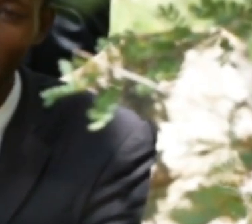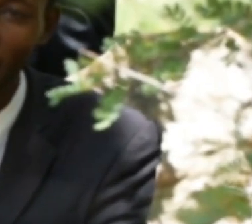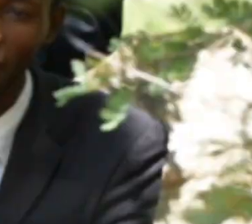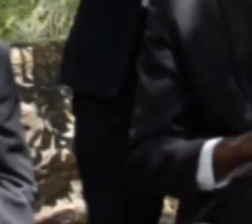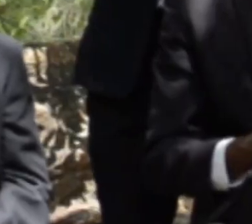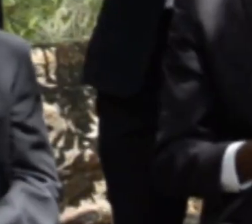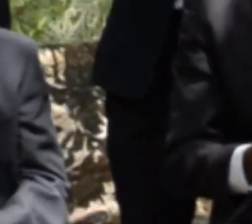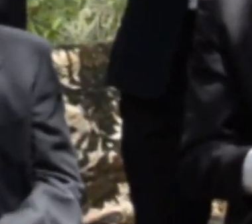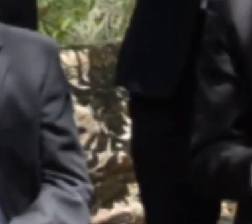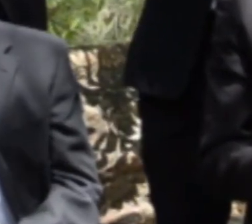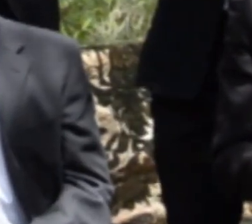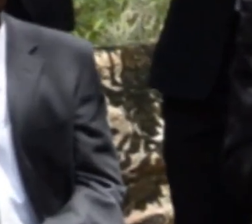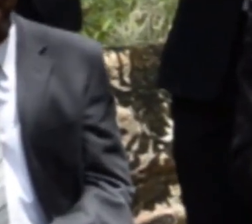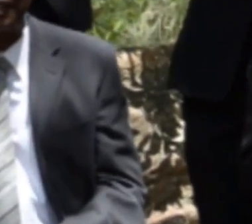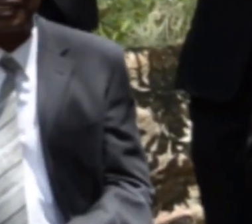muunganidze mbesa